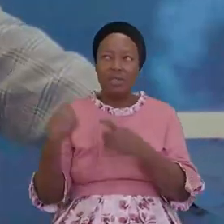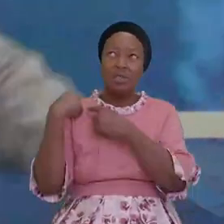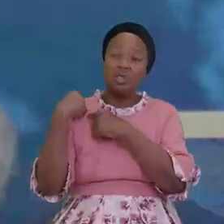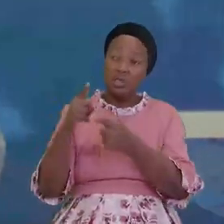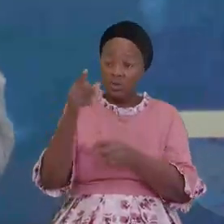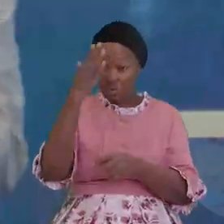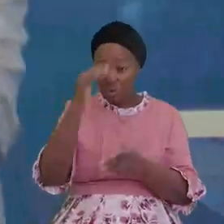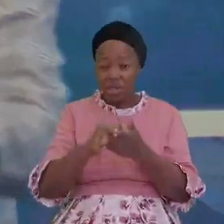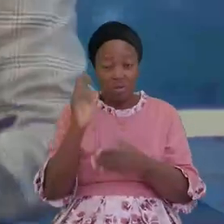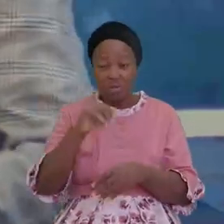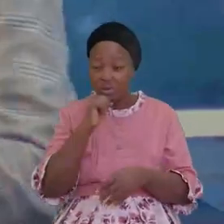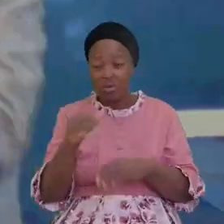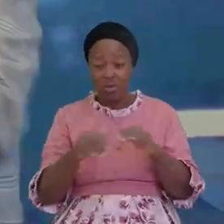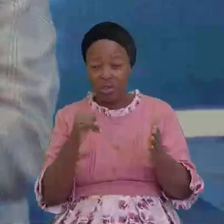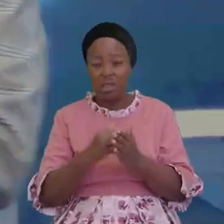faire. »